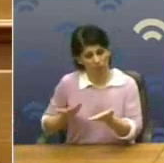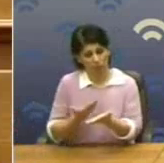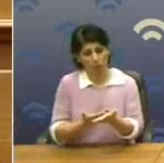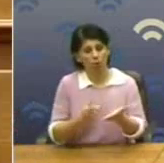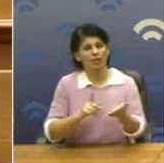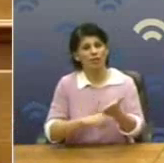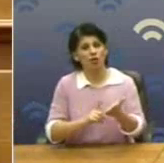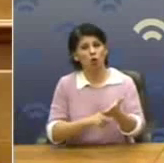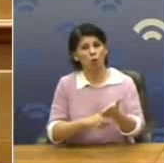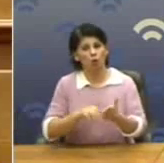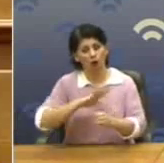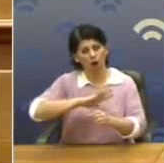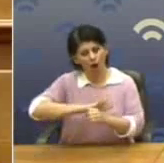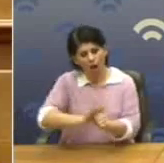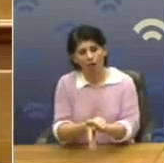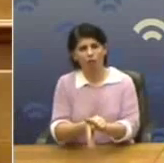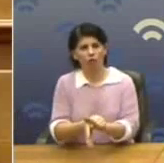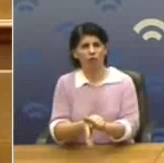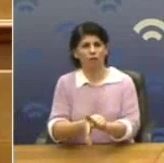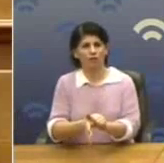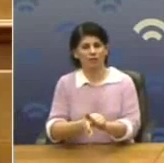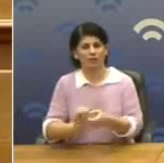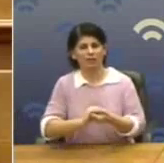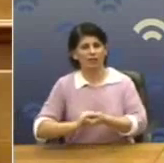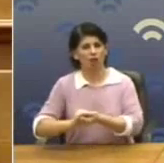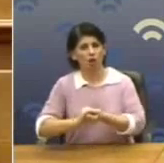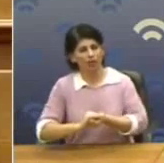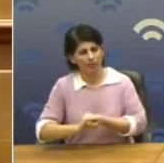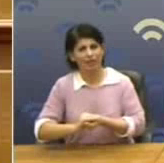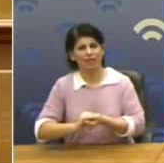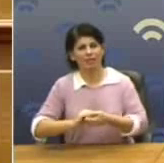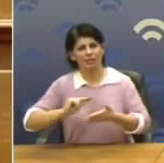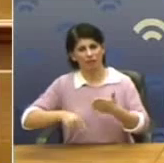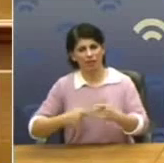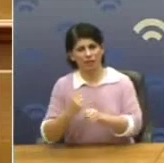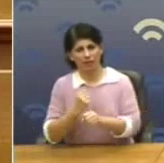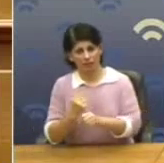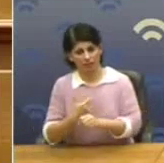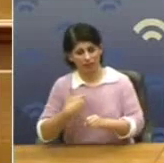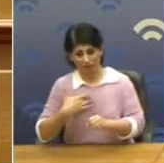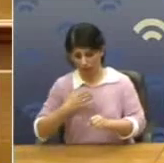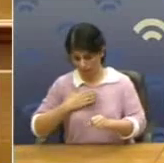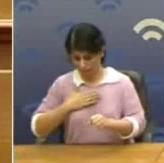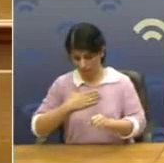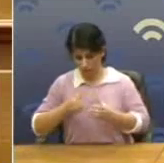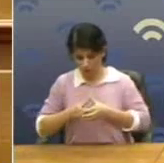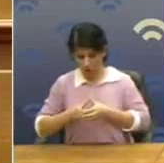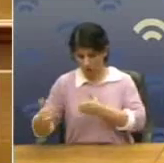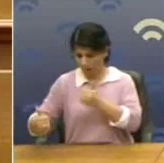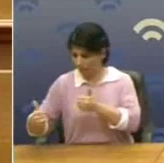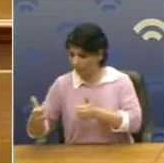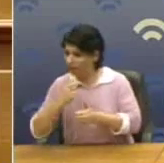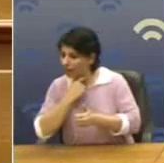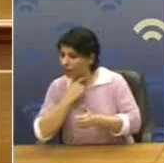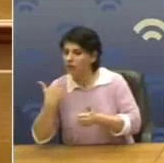καθολική κάλυψη των συλλογικών συμβάσεων εργασίας. Γιατί εμείς αναμετρώμαστε με τις ανάγκες και τις απαιτήσεις